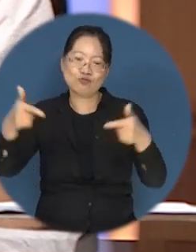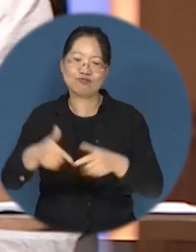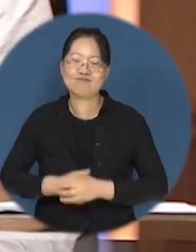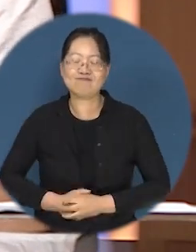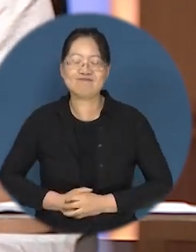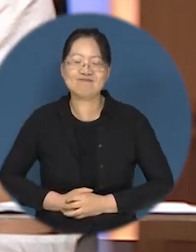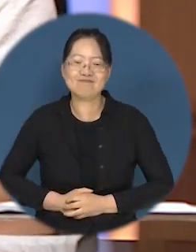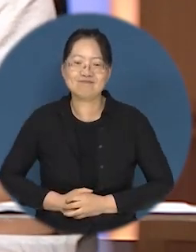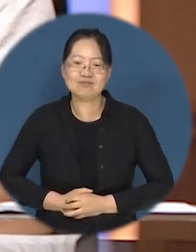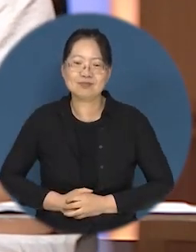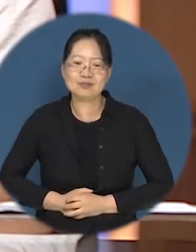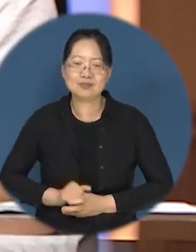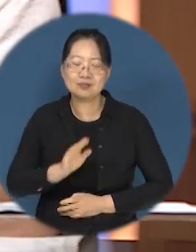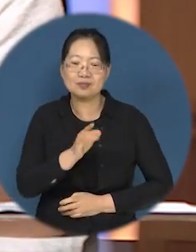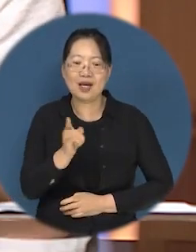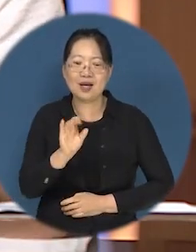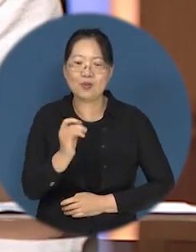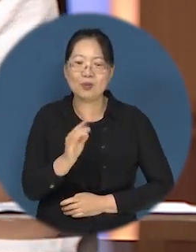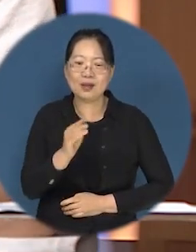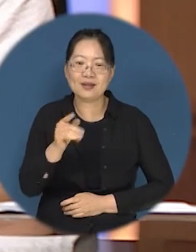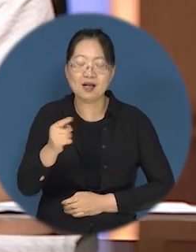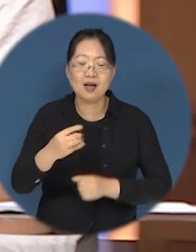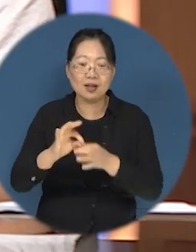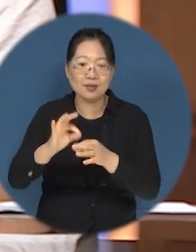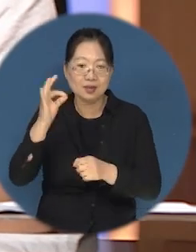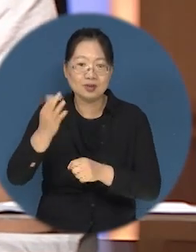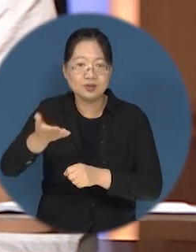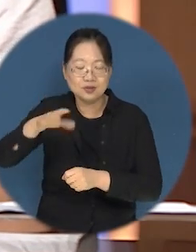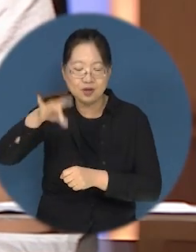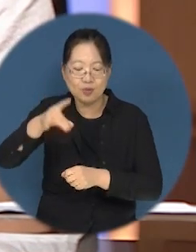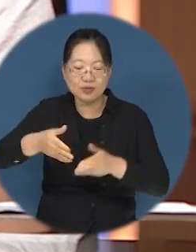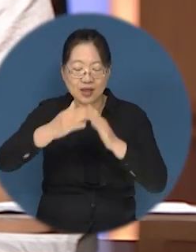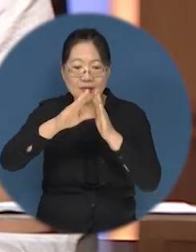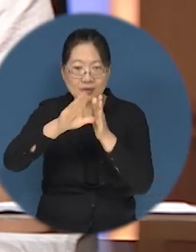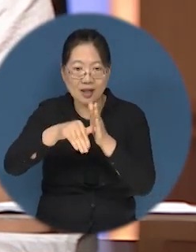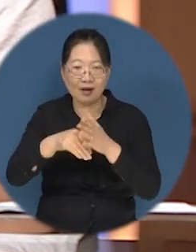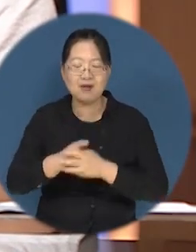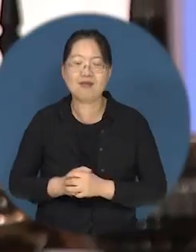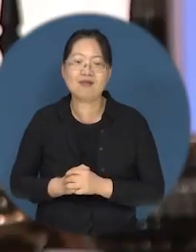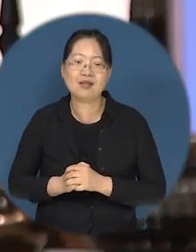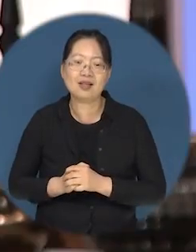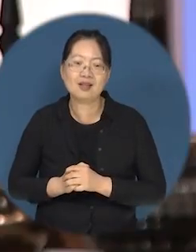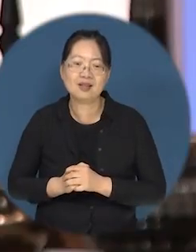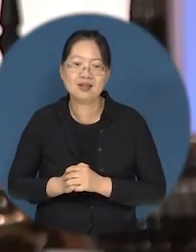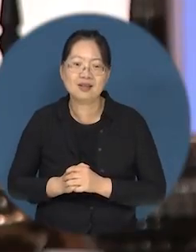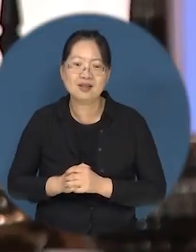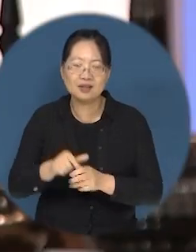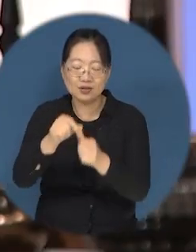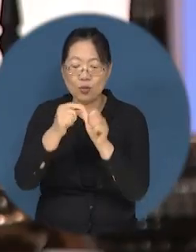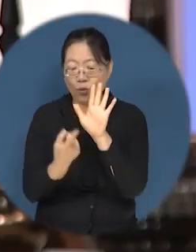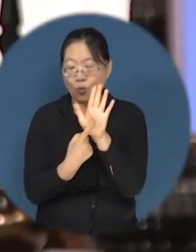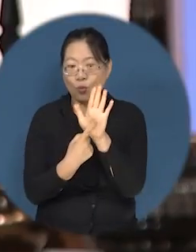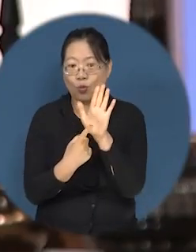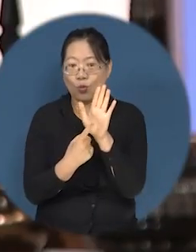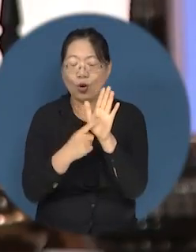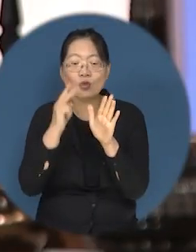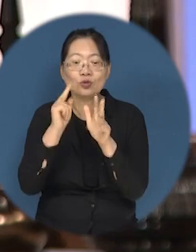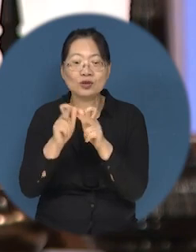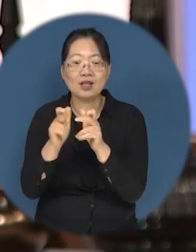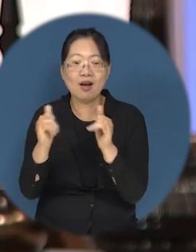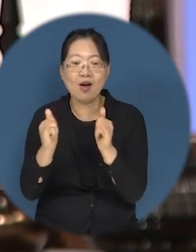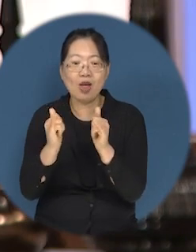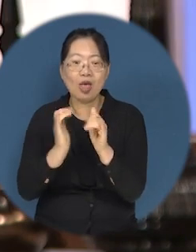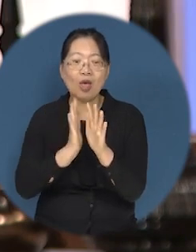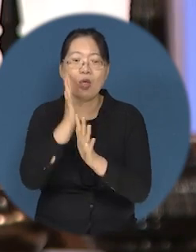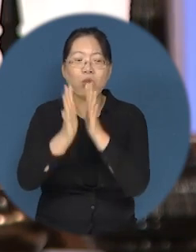고용을 많이 해서 베어베터가 10년 전에 처음 설립이 됐을 때만 해도 채용 공고를 내면 중증 장애인